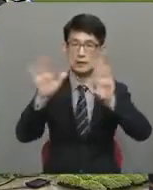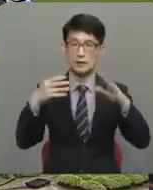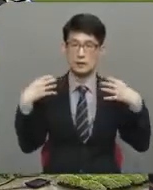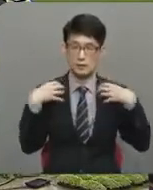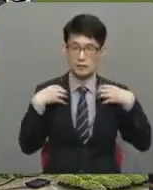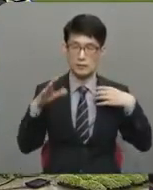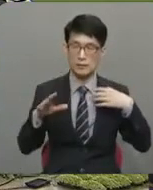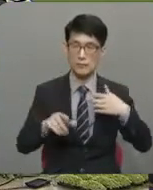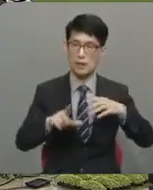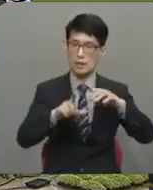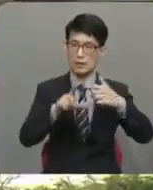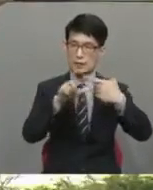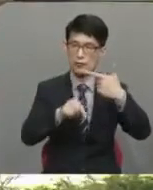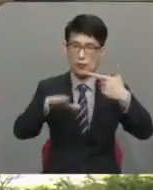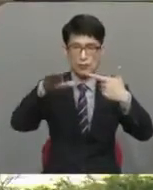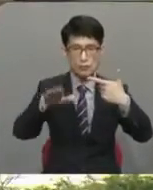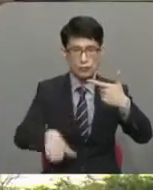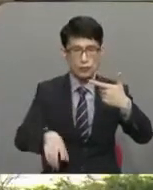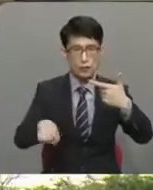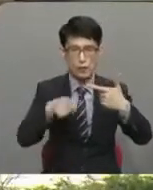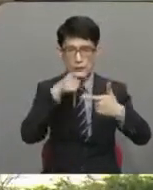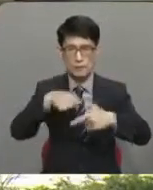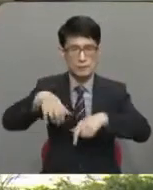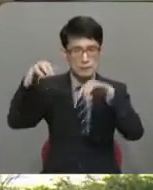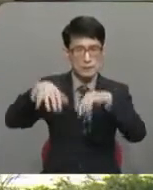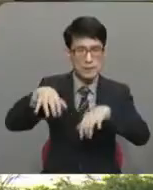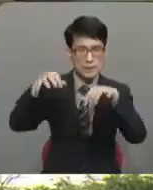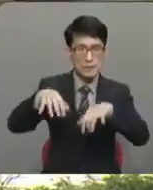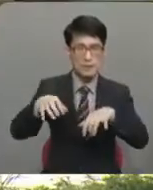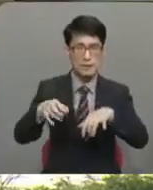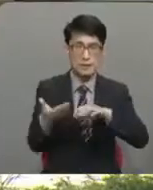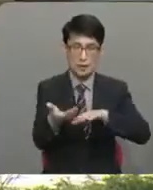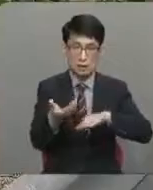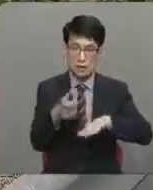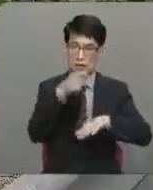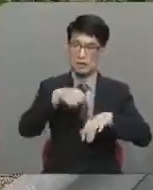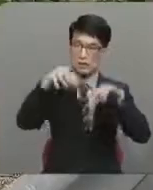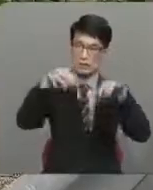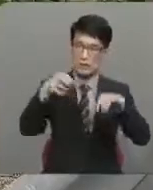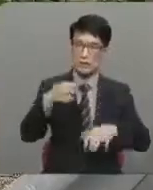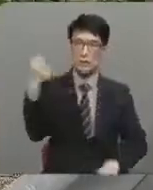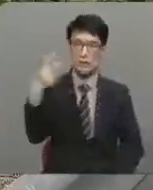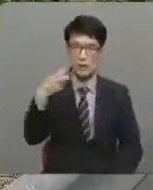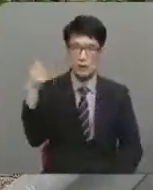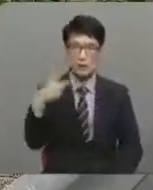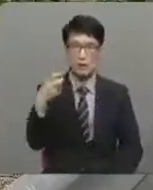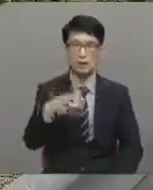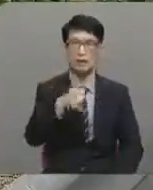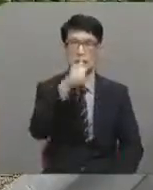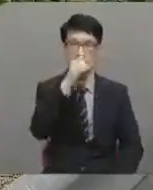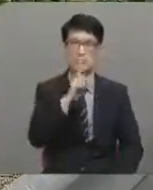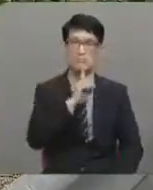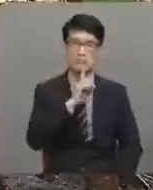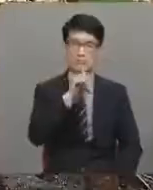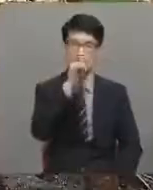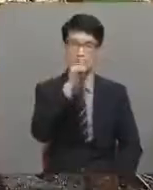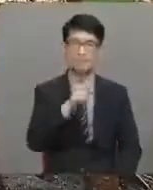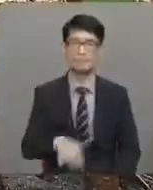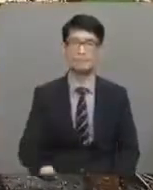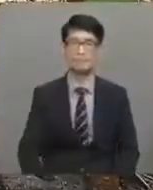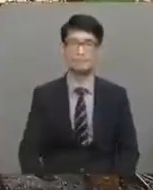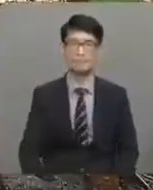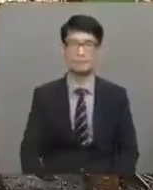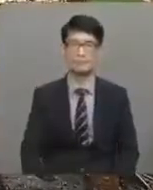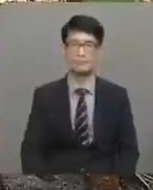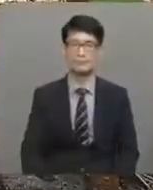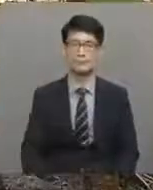강원도 에도 장마가 시작 되겠지만 그 전에도 잦은 비가 이어지겠다 고 전망했습니다 kbs 뉴스 1이